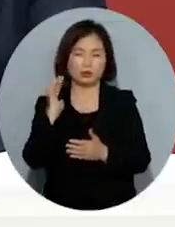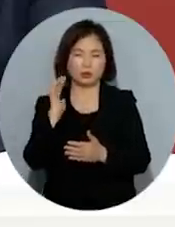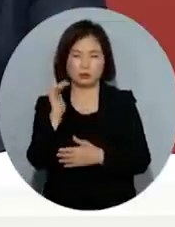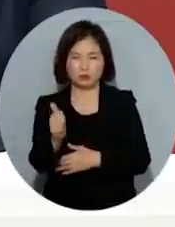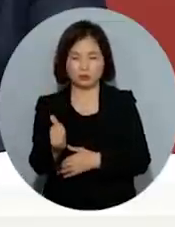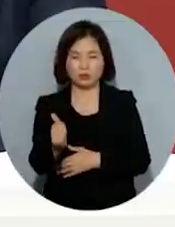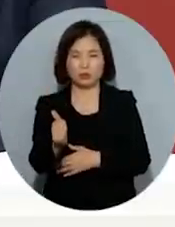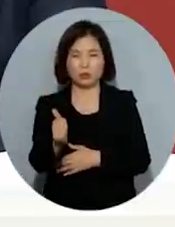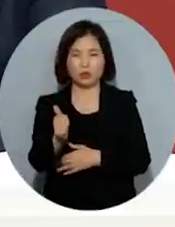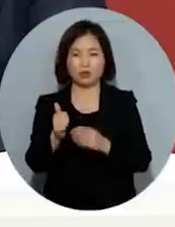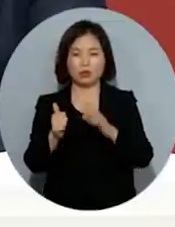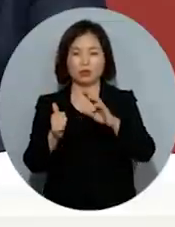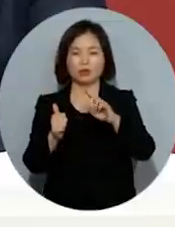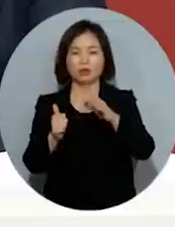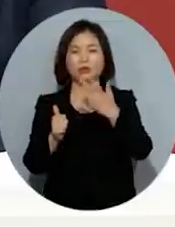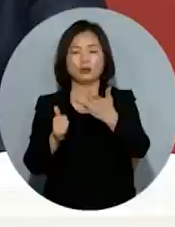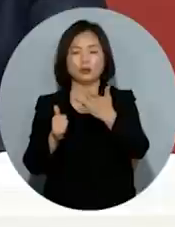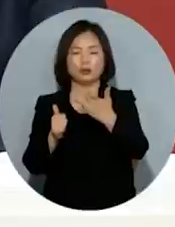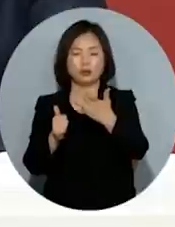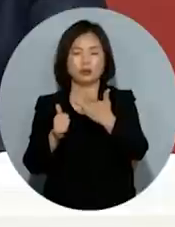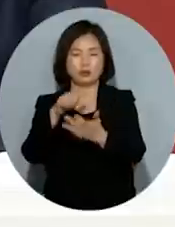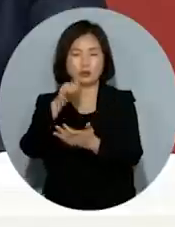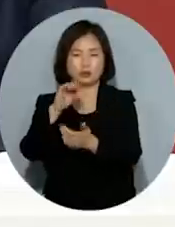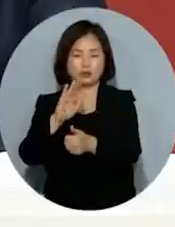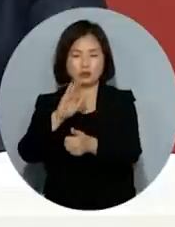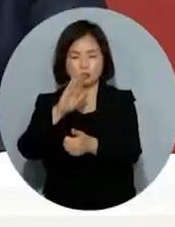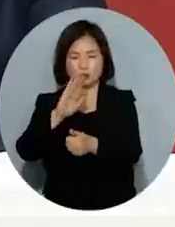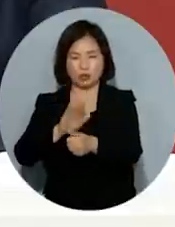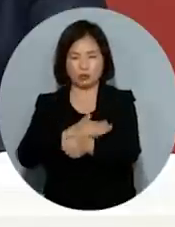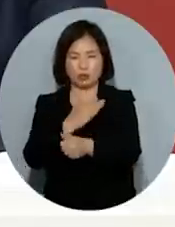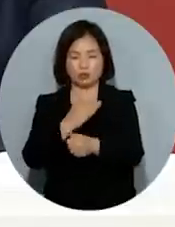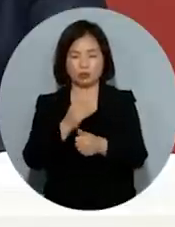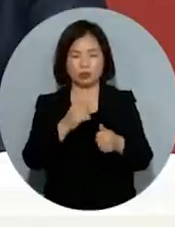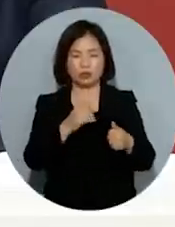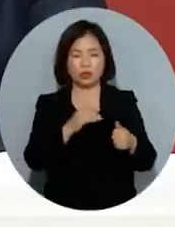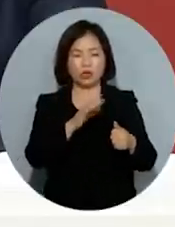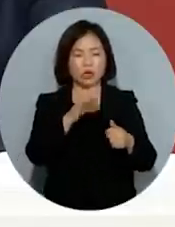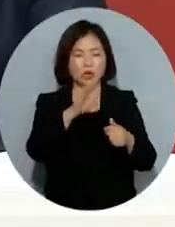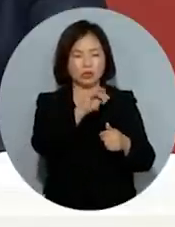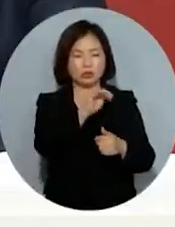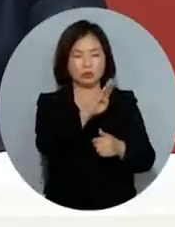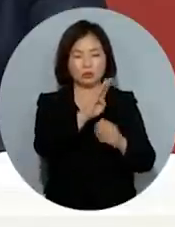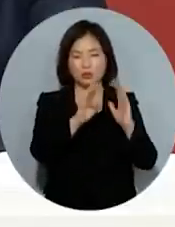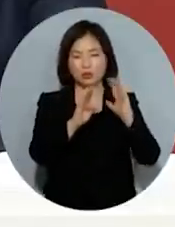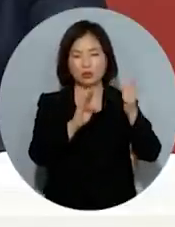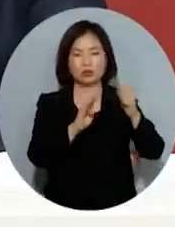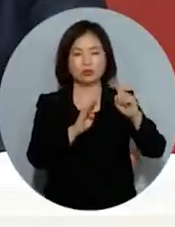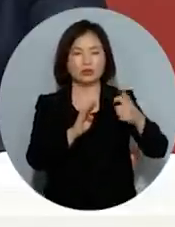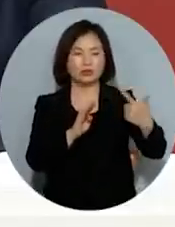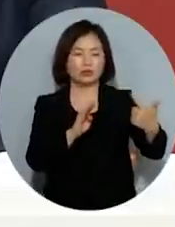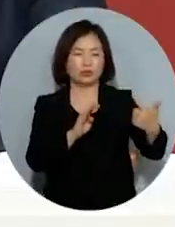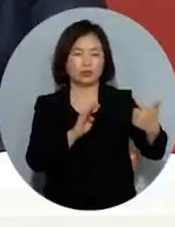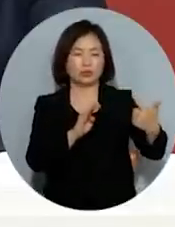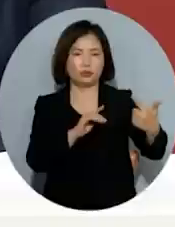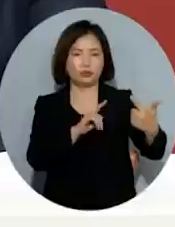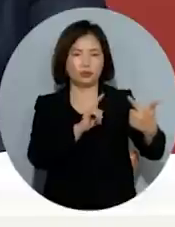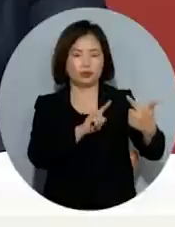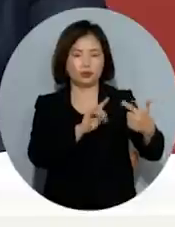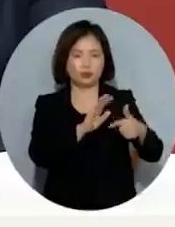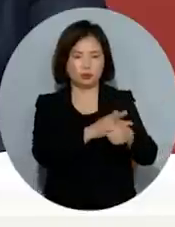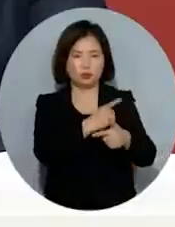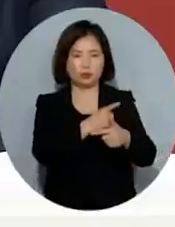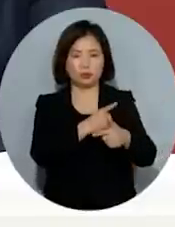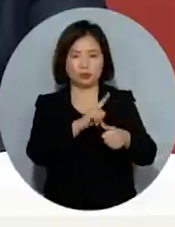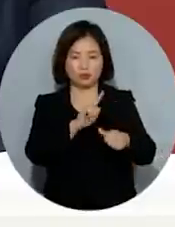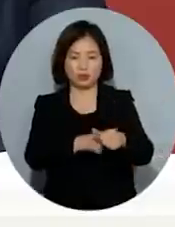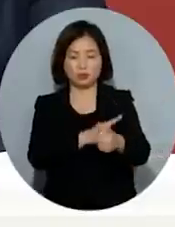경우에 18개 혐의입니다. 그리고 이명박 대통령 같은 경우에 16개 혐의입니다. 그게 전부